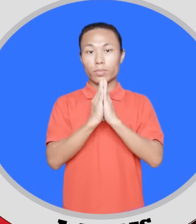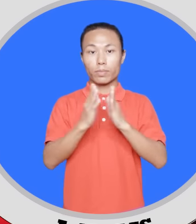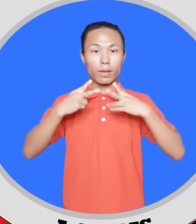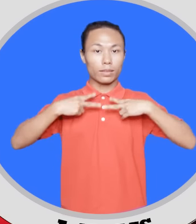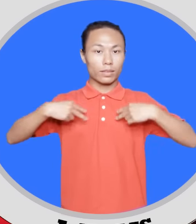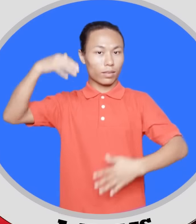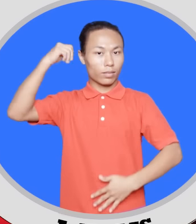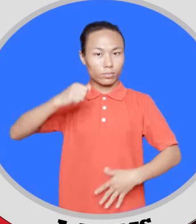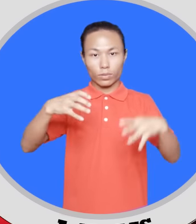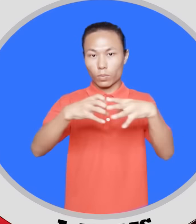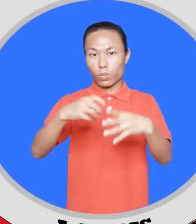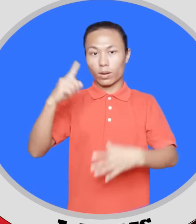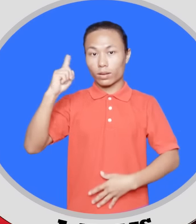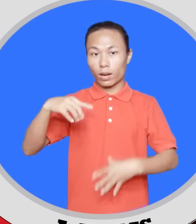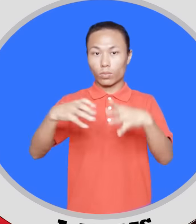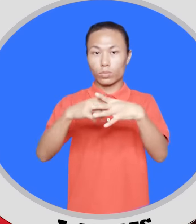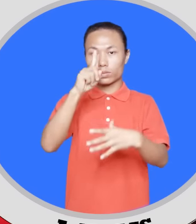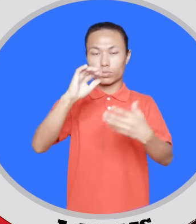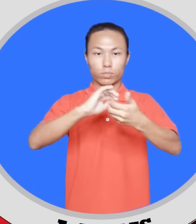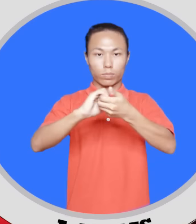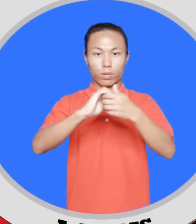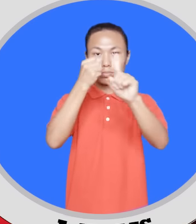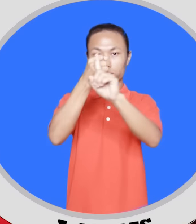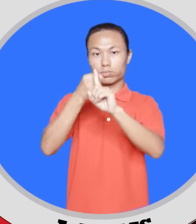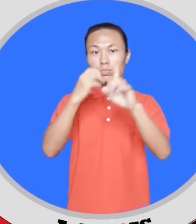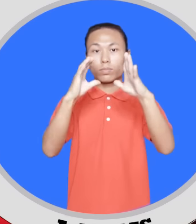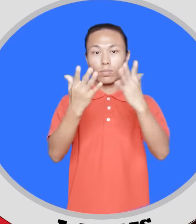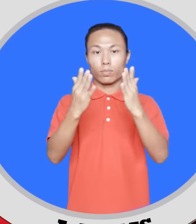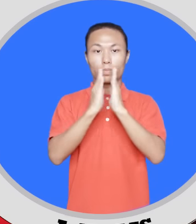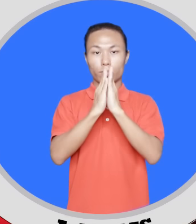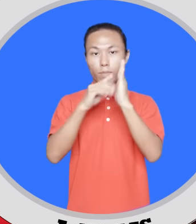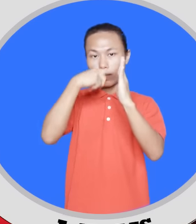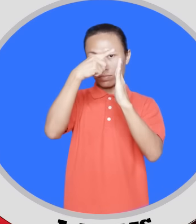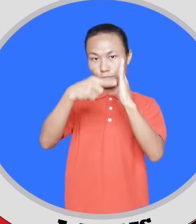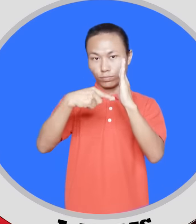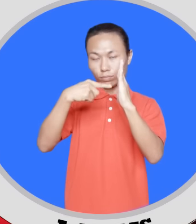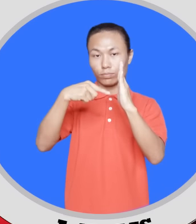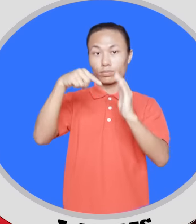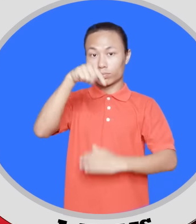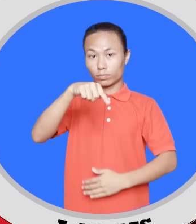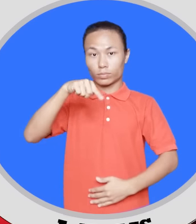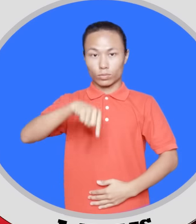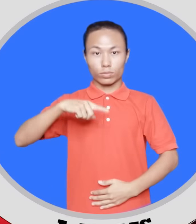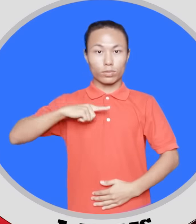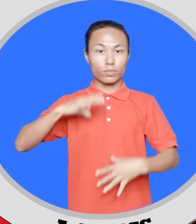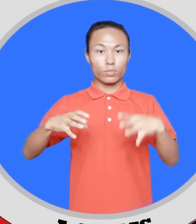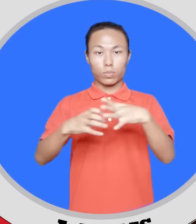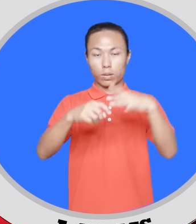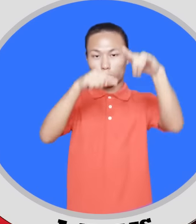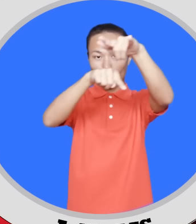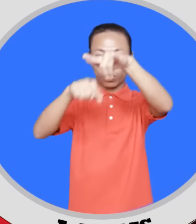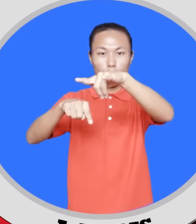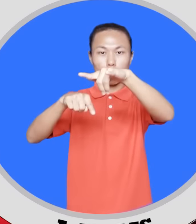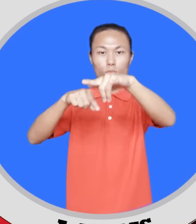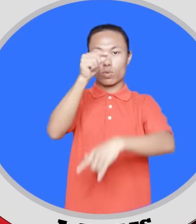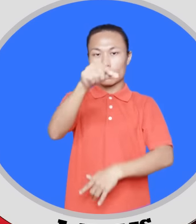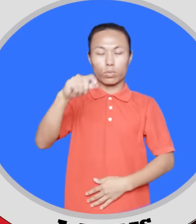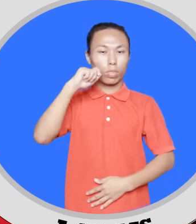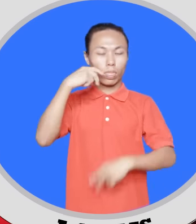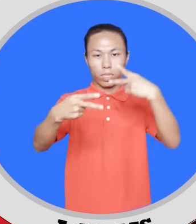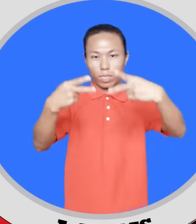ဖက်ဆဲအုပ်စုရဲ့ဗီယက်မလာလေးချောင်းတိုက်ခိုက်မှုတွေဆက်လက်လှုပ်ဆောင်နေနိုင်စွမ်းကိုထိထိရရဟန့်တားနိုင်မှုအတွက်မြန်မာနိုင်ငံပေါ်လေရ